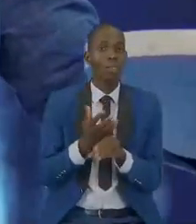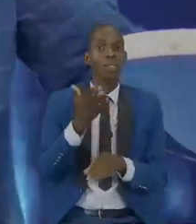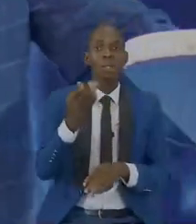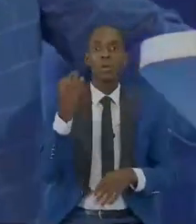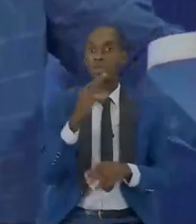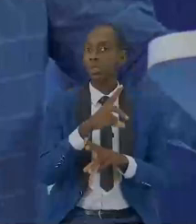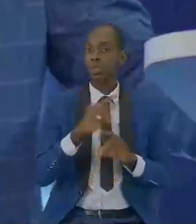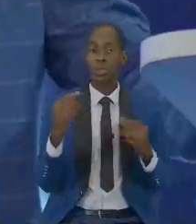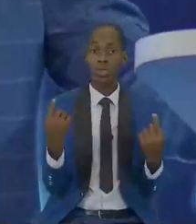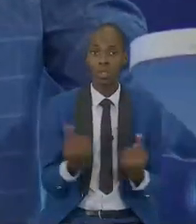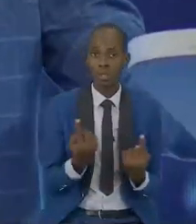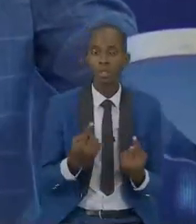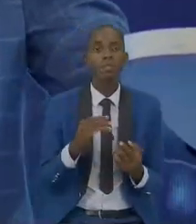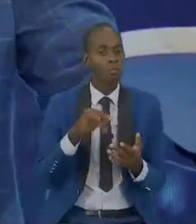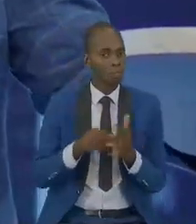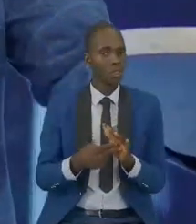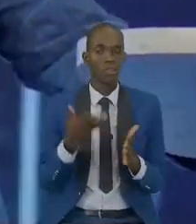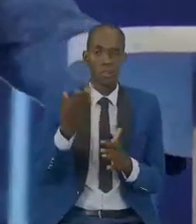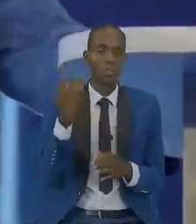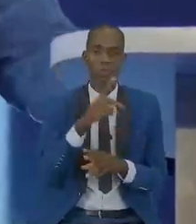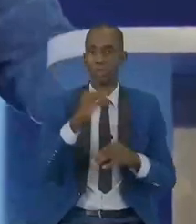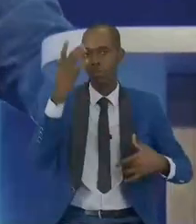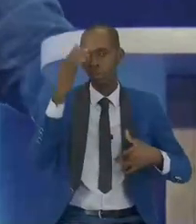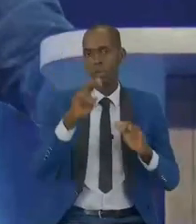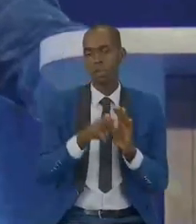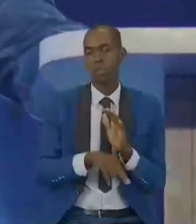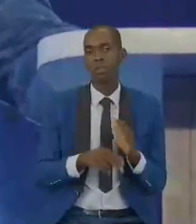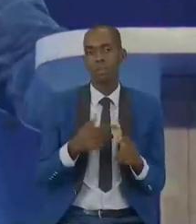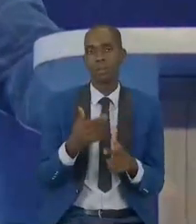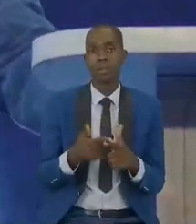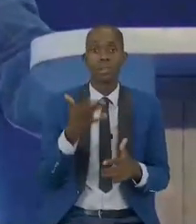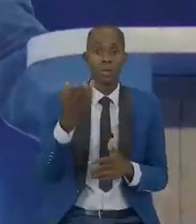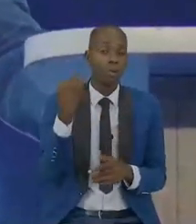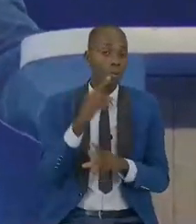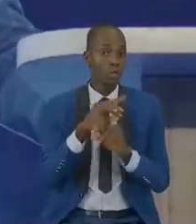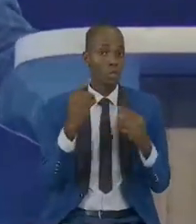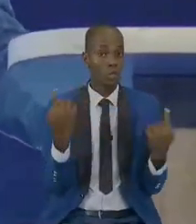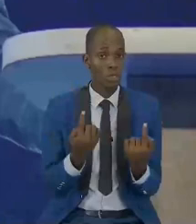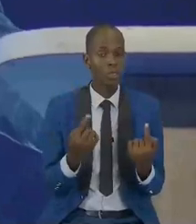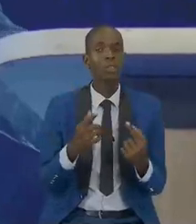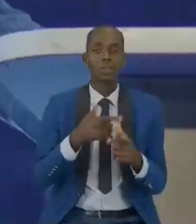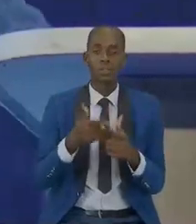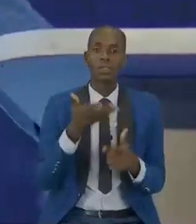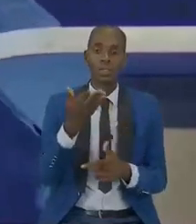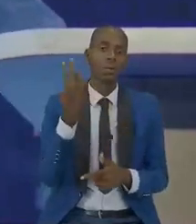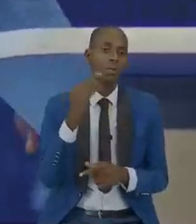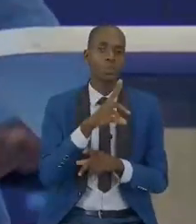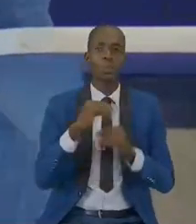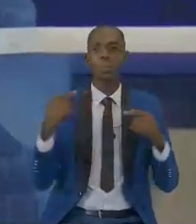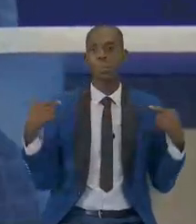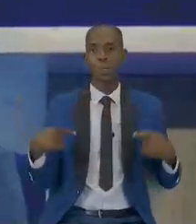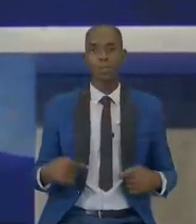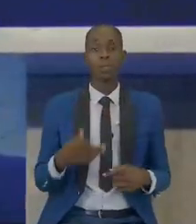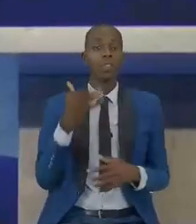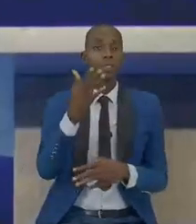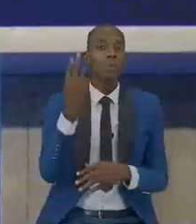servitude. La maladie et ses conséquences sont venues. Ils n'avaient pas de péché, donc ils n'avaient pas de maladie. Ils